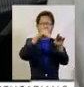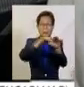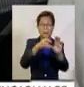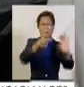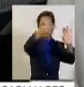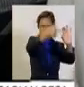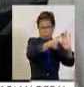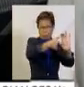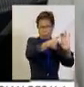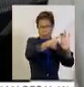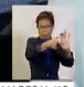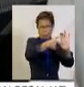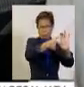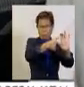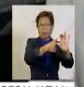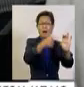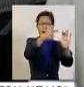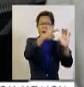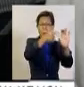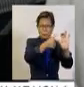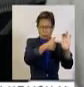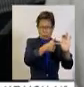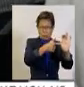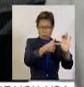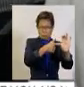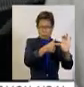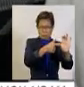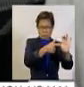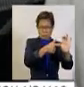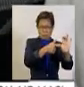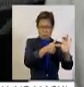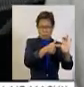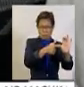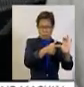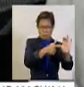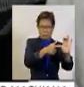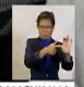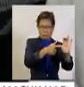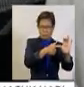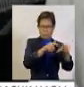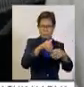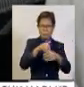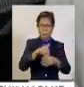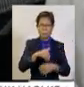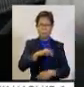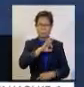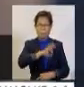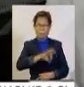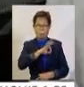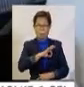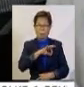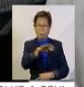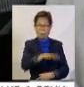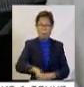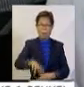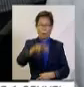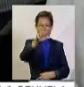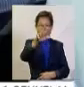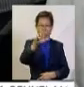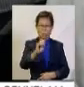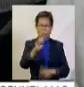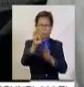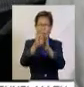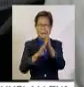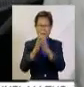memberi, yang sibuk memberi extra benefit, extra dividend sebanyak 30